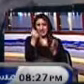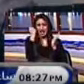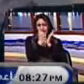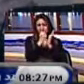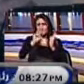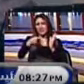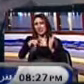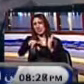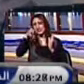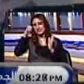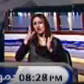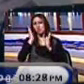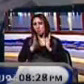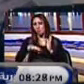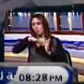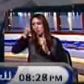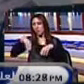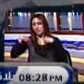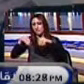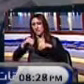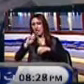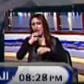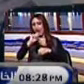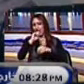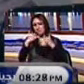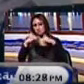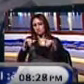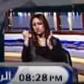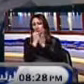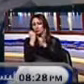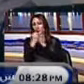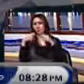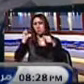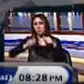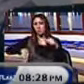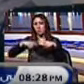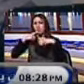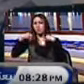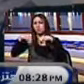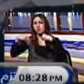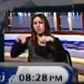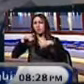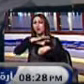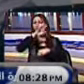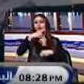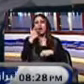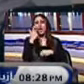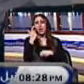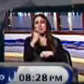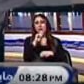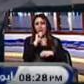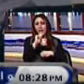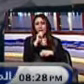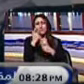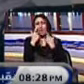الاختام ممكن جدا يتم استخدامها وتم وضع اختام على لحوم فاسدة، أرجوكم دققوا وانتوا بتشتروا اللحمة عشان ما